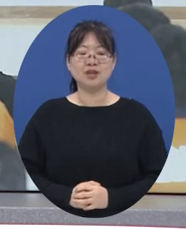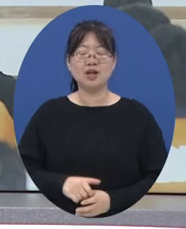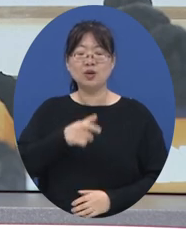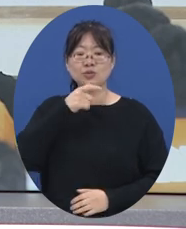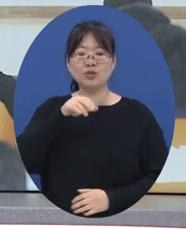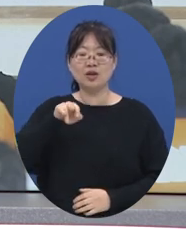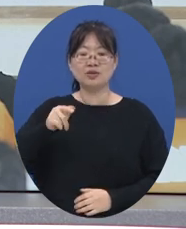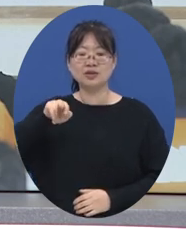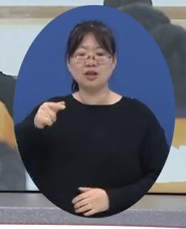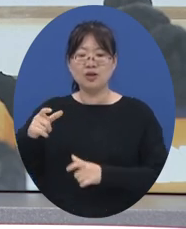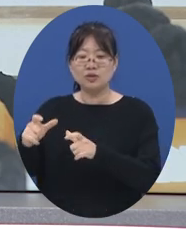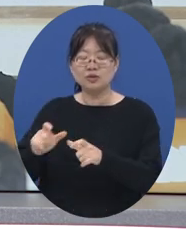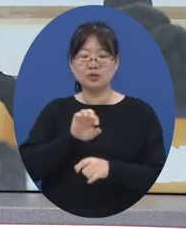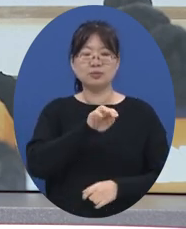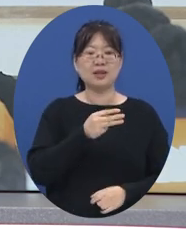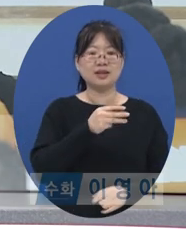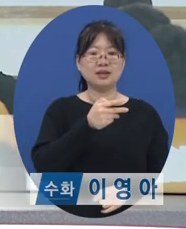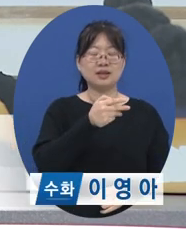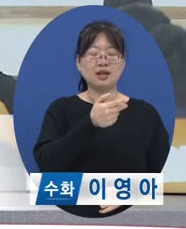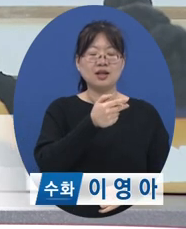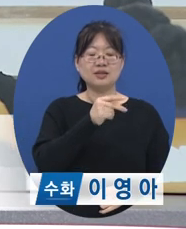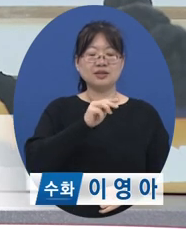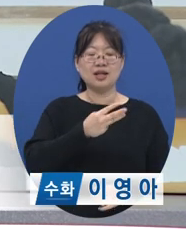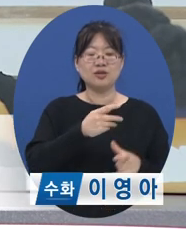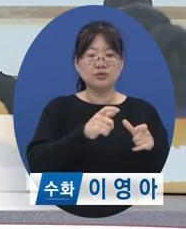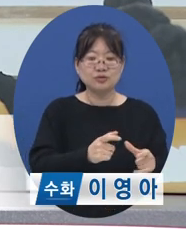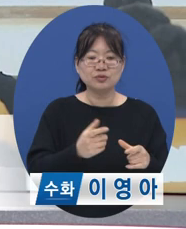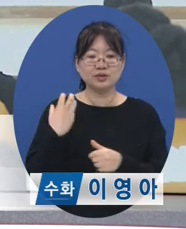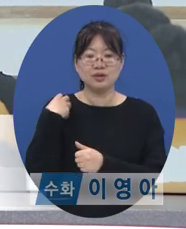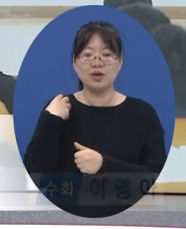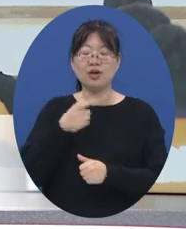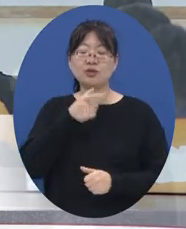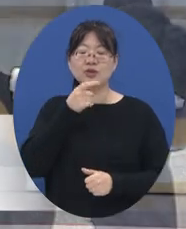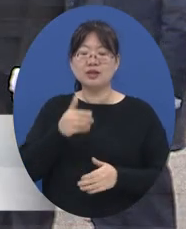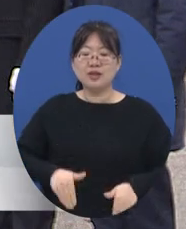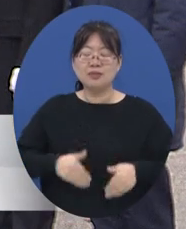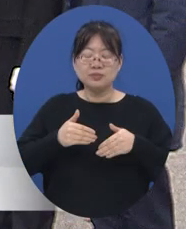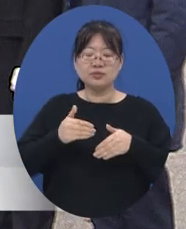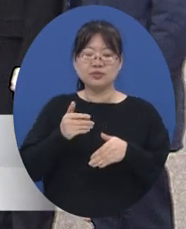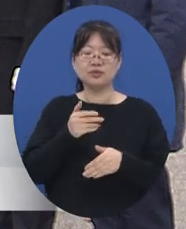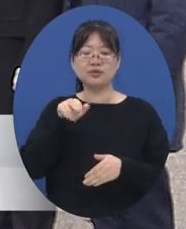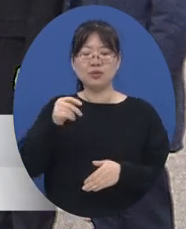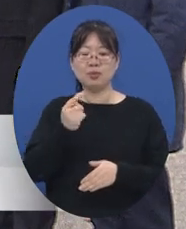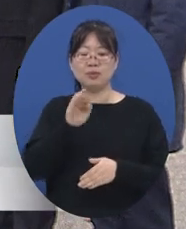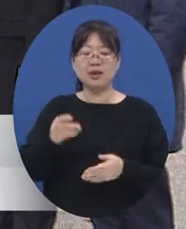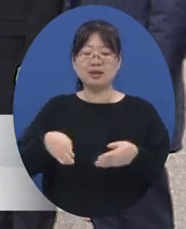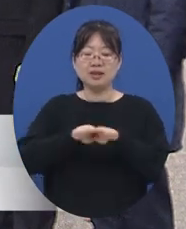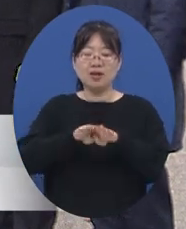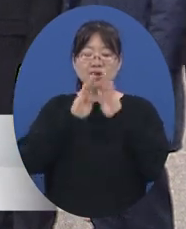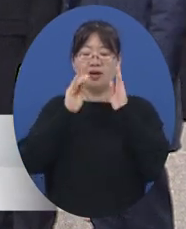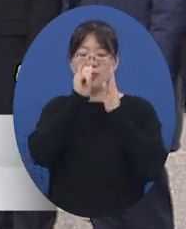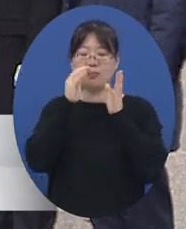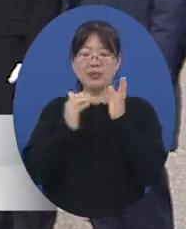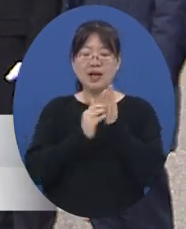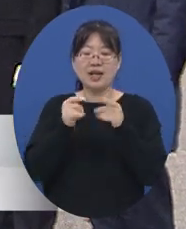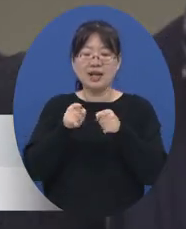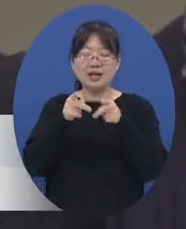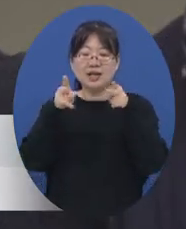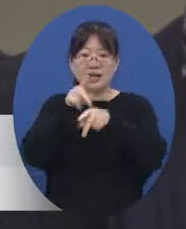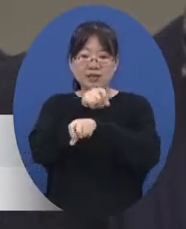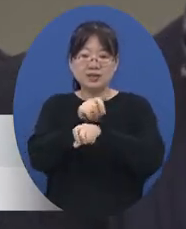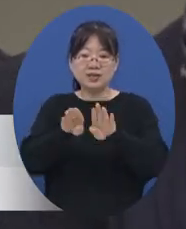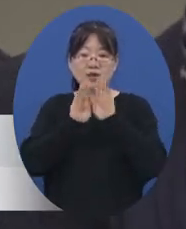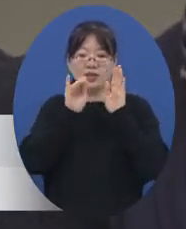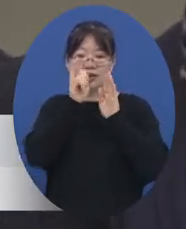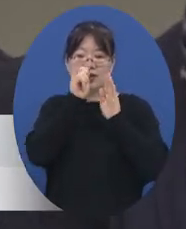수원시 권성구와 팔달구를 담당할 수원 남부소방서 개청식이 2일 열렸습니다. 경기도 소방재난본부 1층과 2층의 사무실을